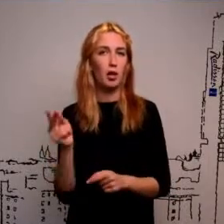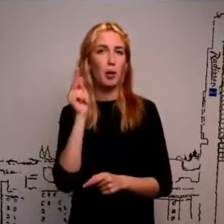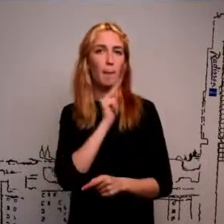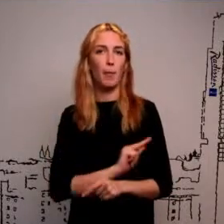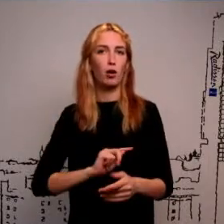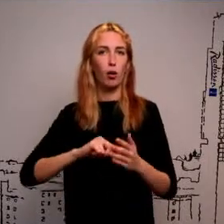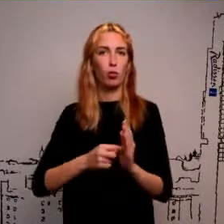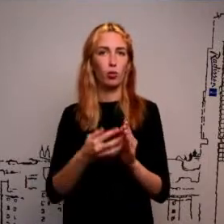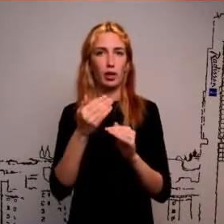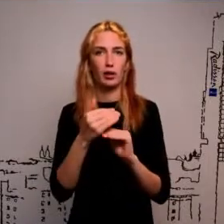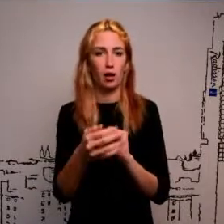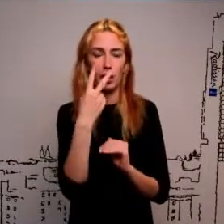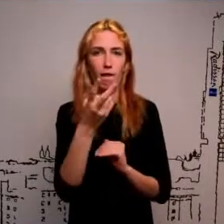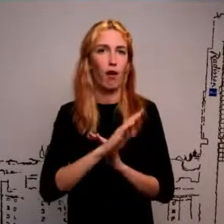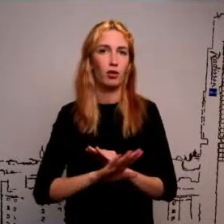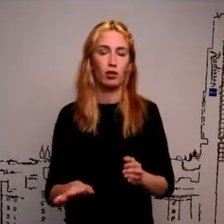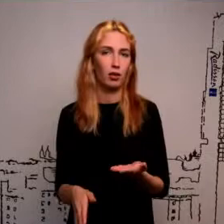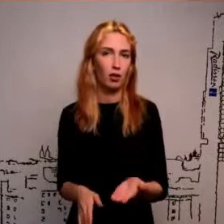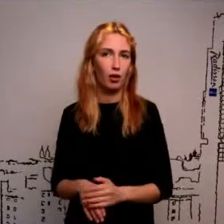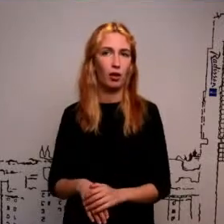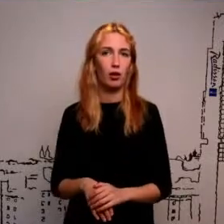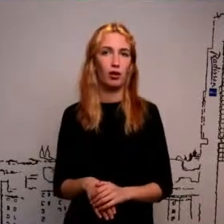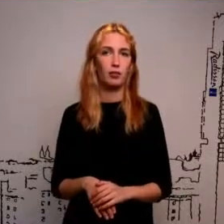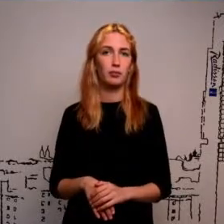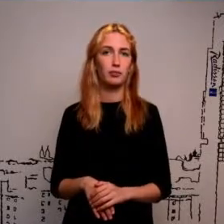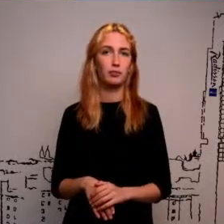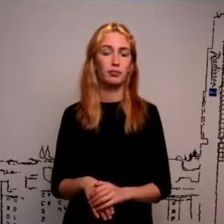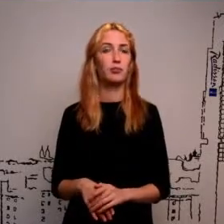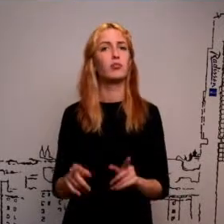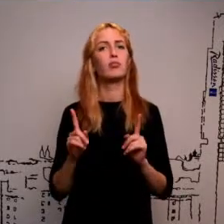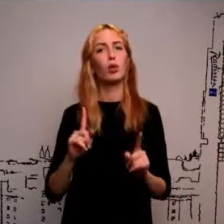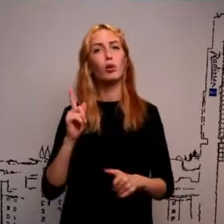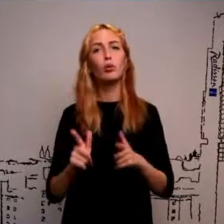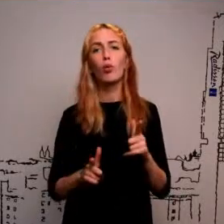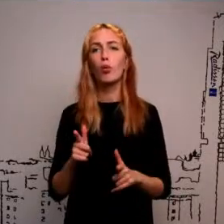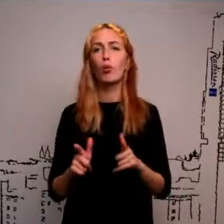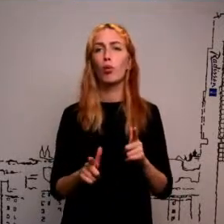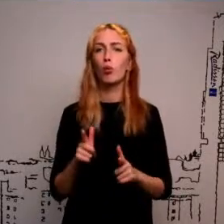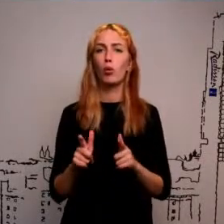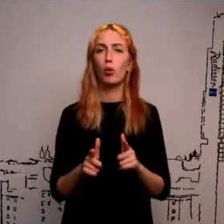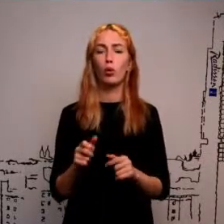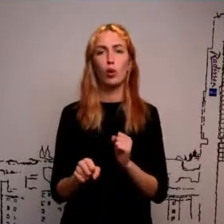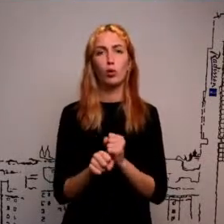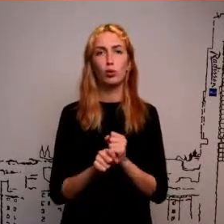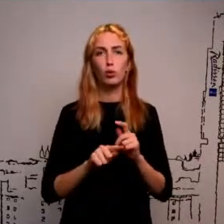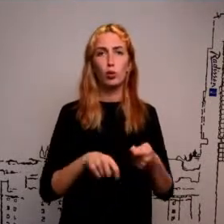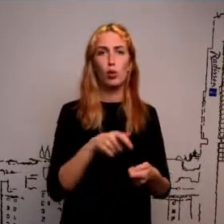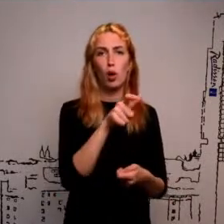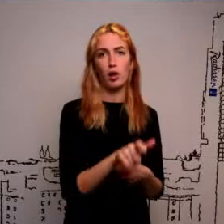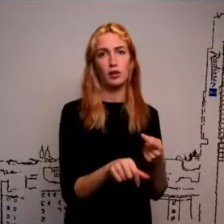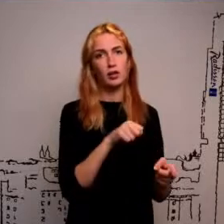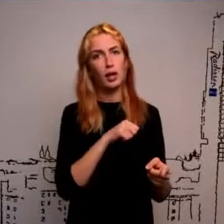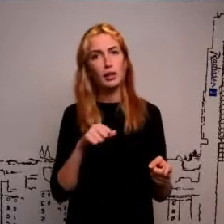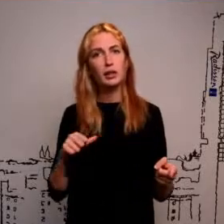palgapunktist enam edasi väga ei jõuagi, et kui palju tegelikult on tööandja kujundada, milline